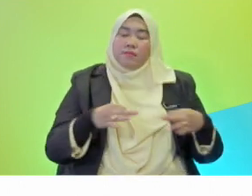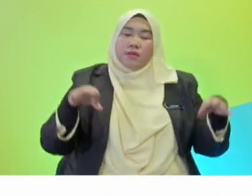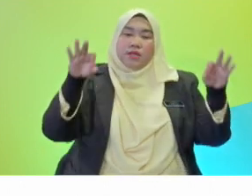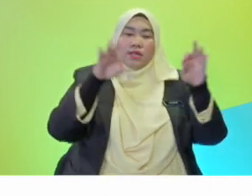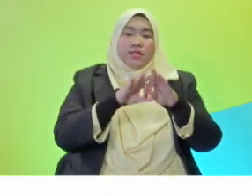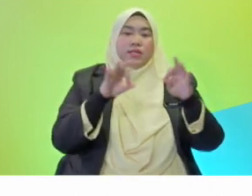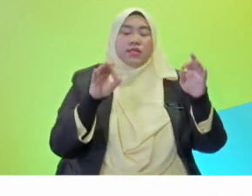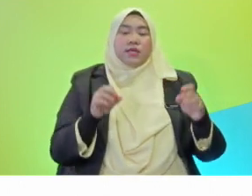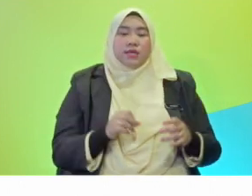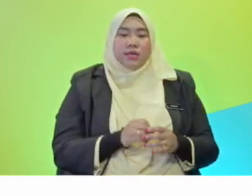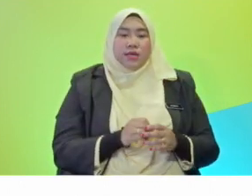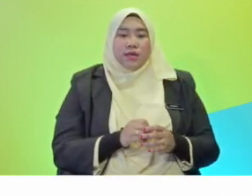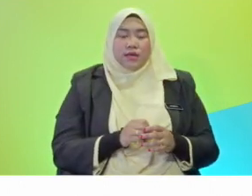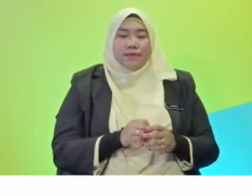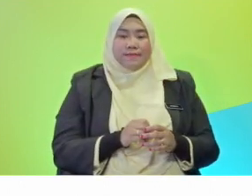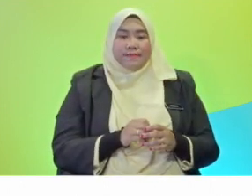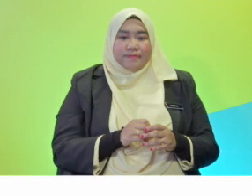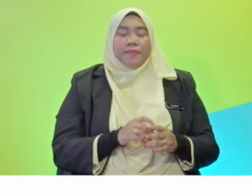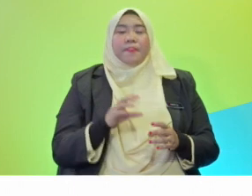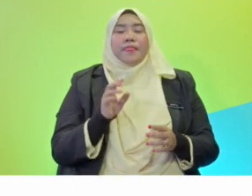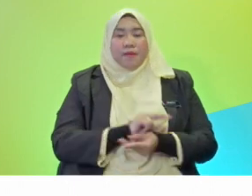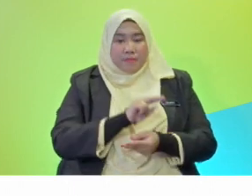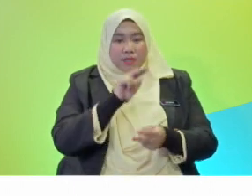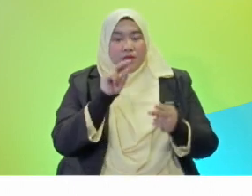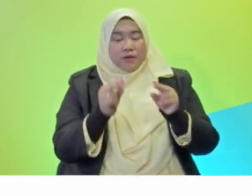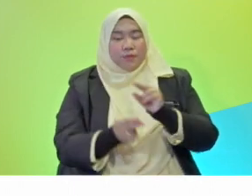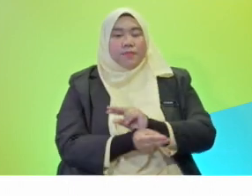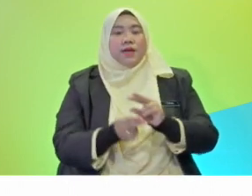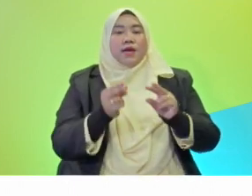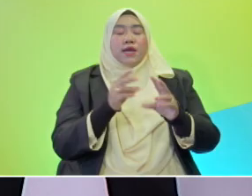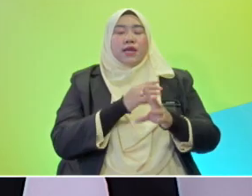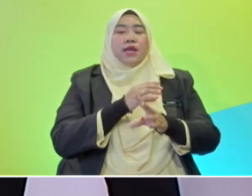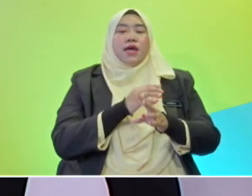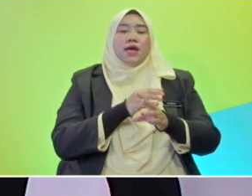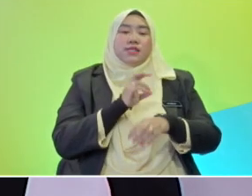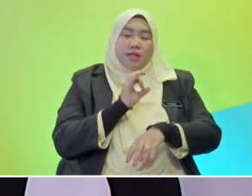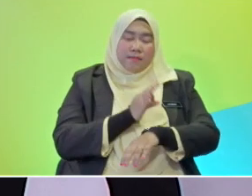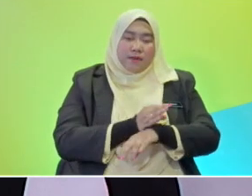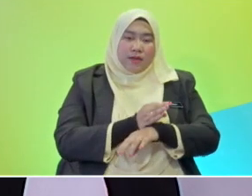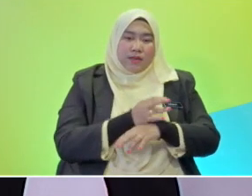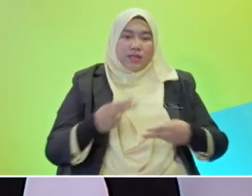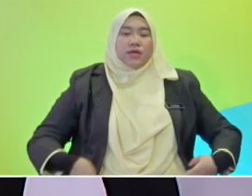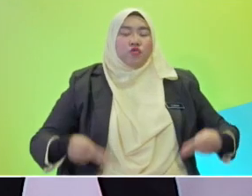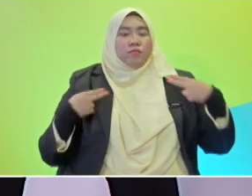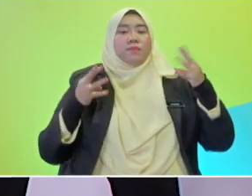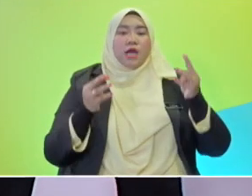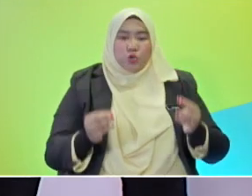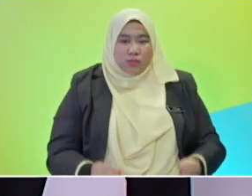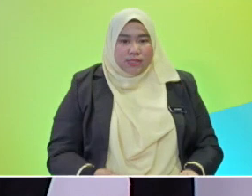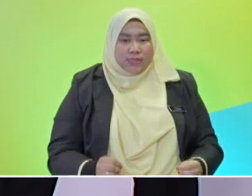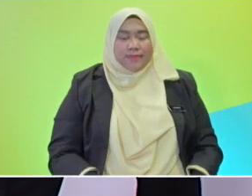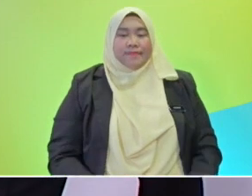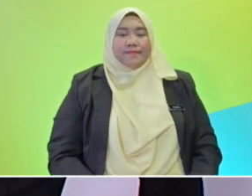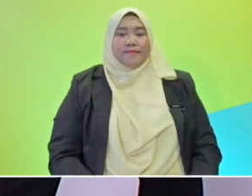dan juga kepentingan mengambil iktibar perubahan zaman dalam kehidupan manusia Oke